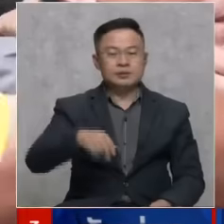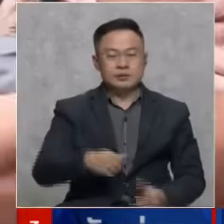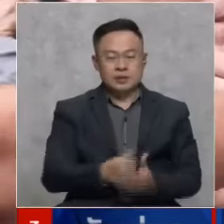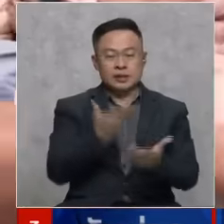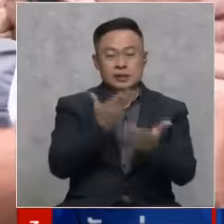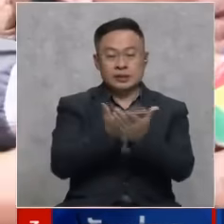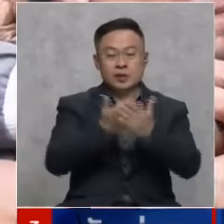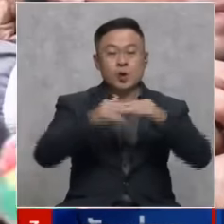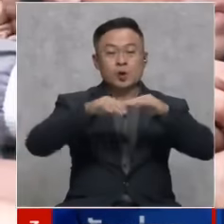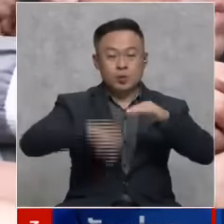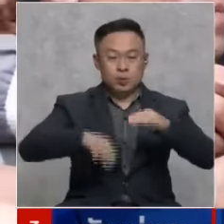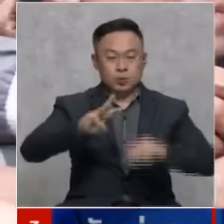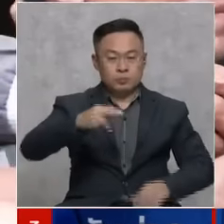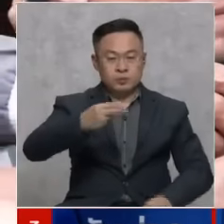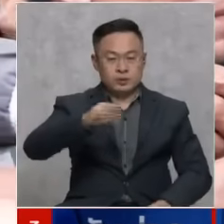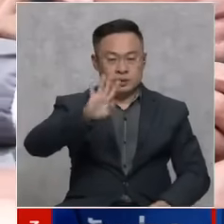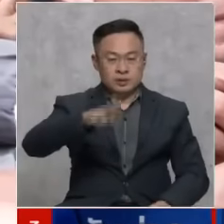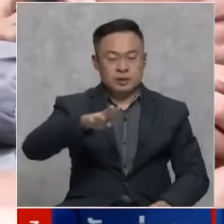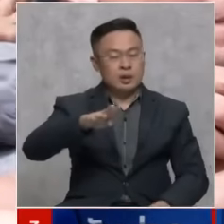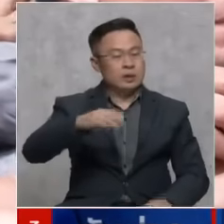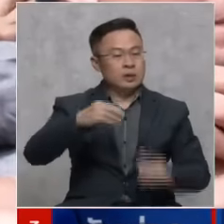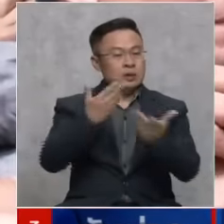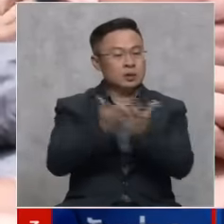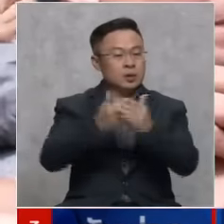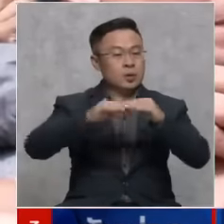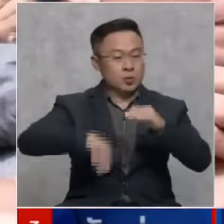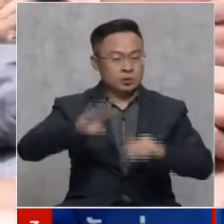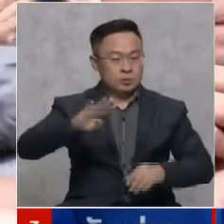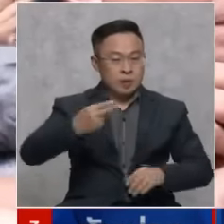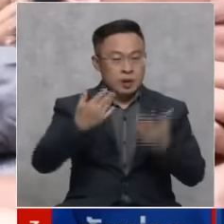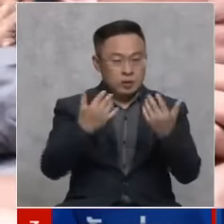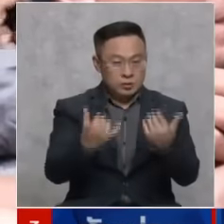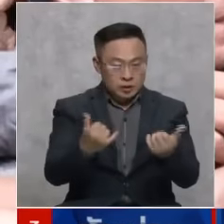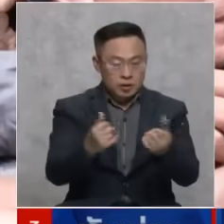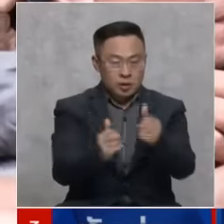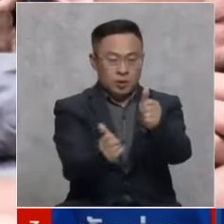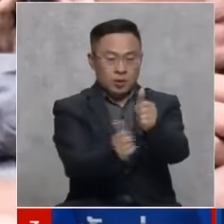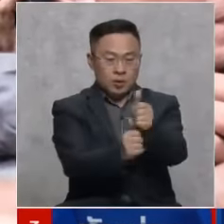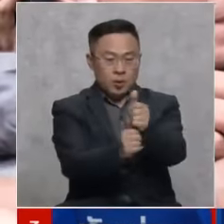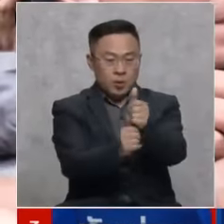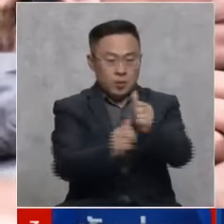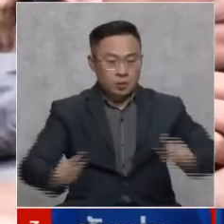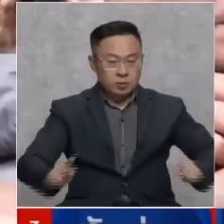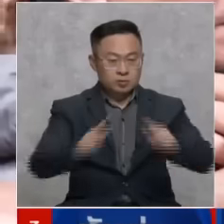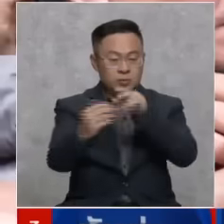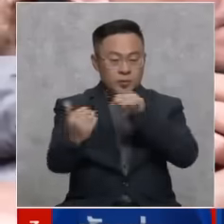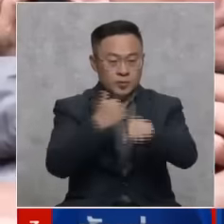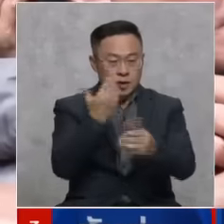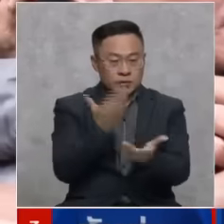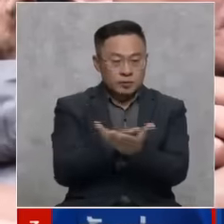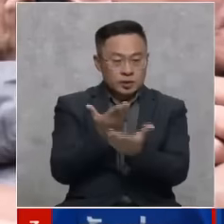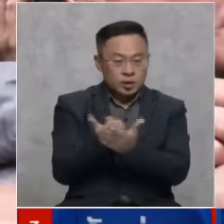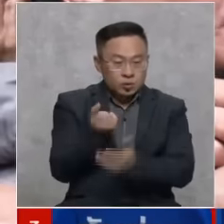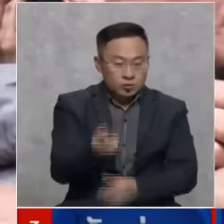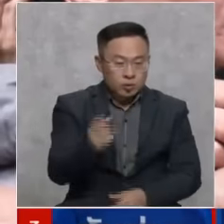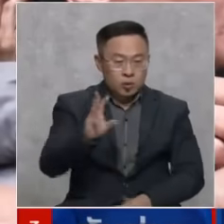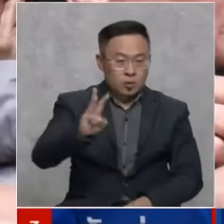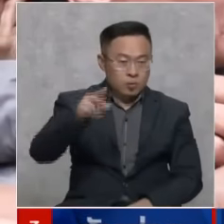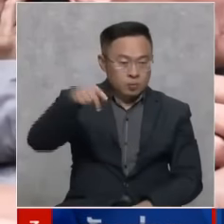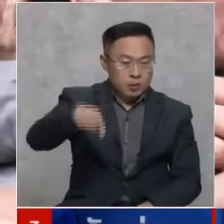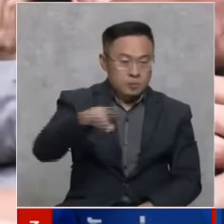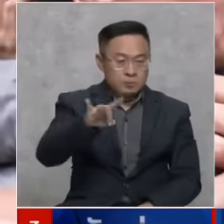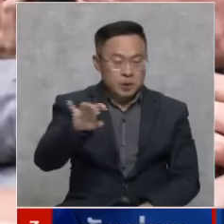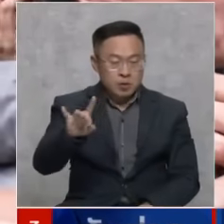65,496 บาทหลายคนมีคำถามว่าเป็นรัฐมนตรีช่วยโอ้มีทรัพย์สิน 6,000 กว่าบาท 6,000 กว่าบาทตัวเลขอาจจะไม่เยอะใช่